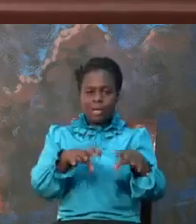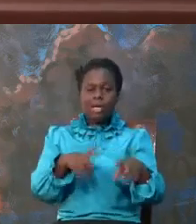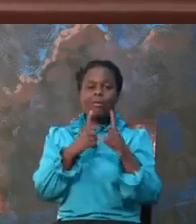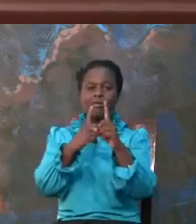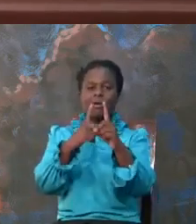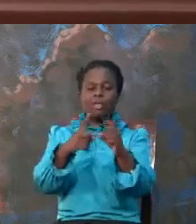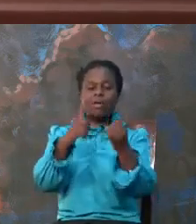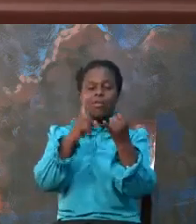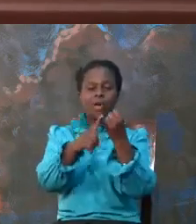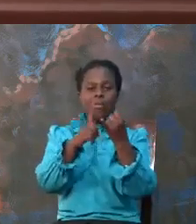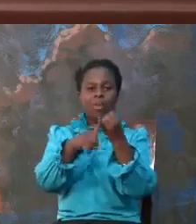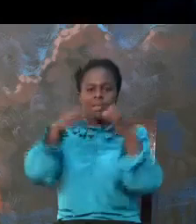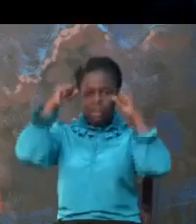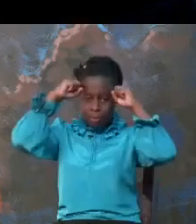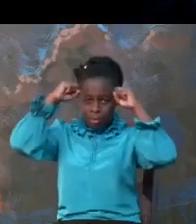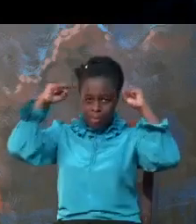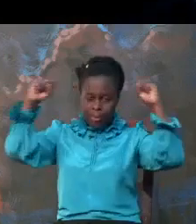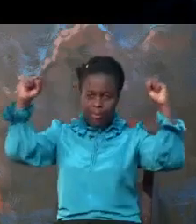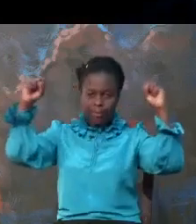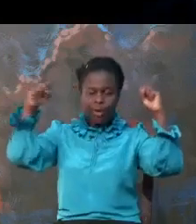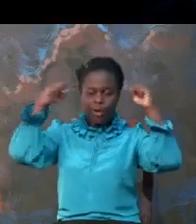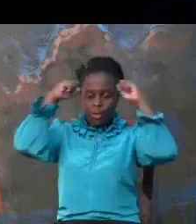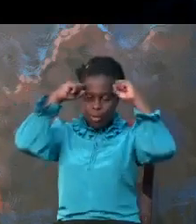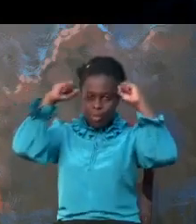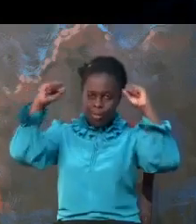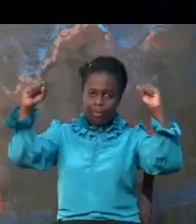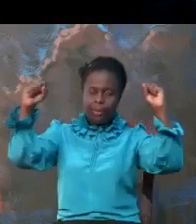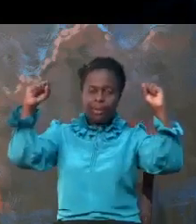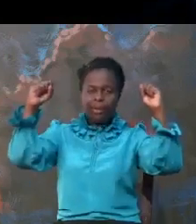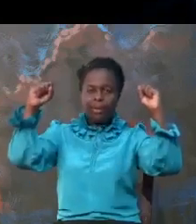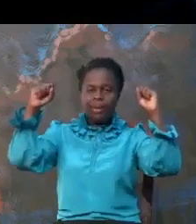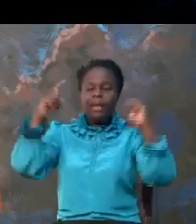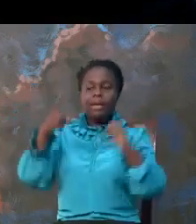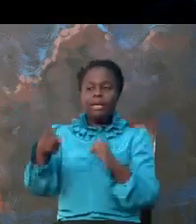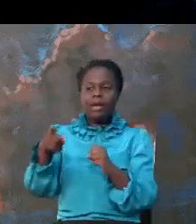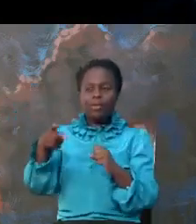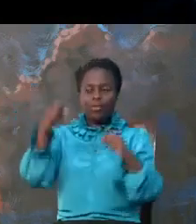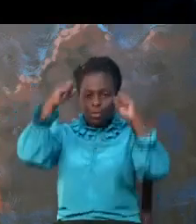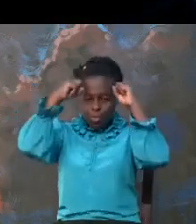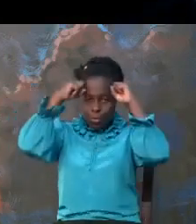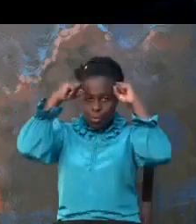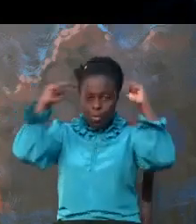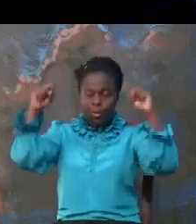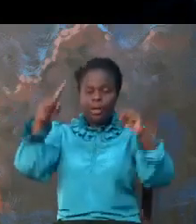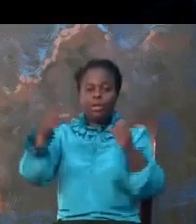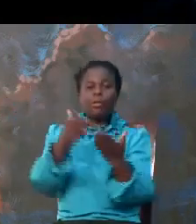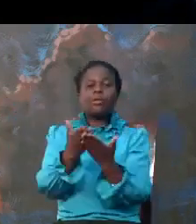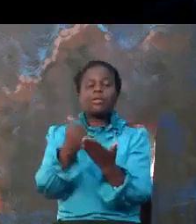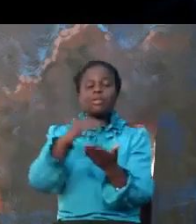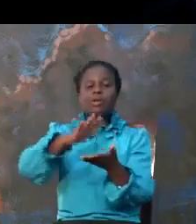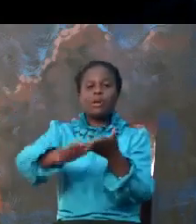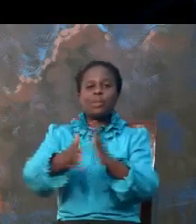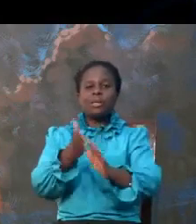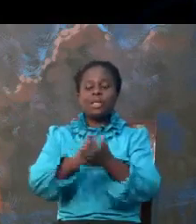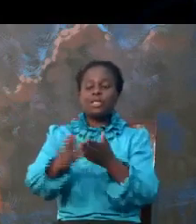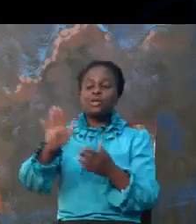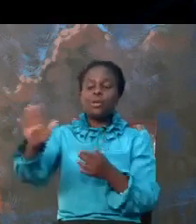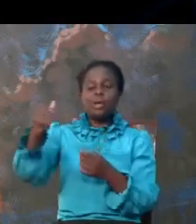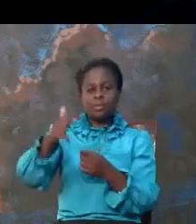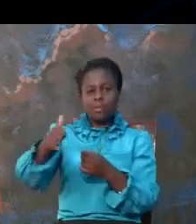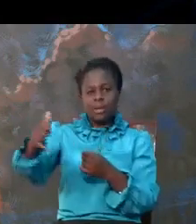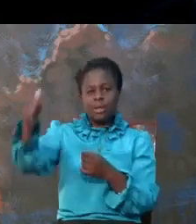kwanza ni ng'ombe. Ng'ombe. Na huyu ng'ombe ilikuwa ni kwa ajili ya upatanisho wake